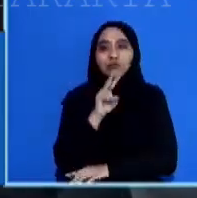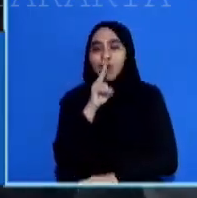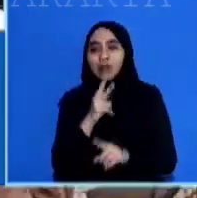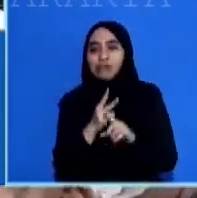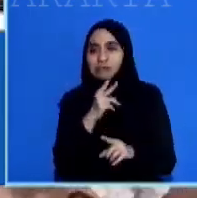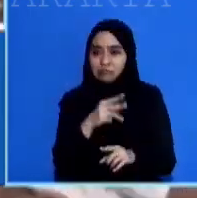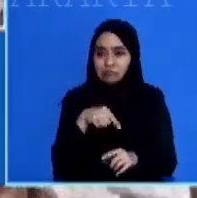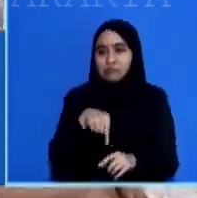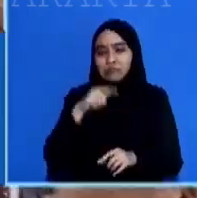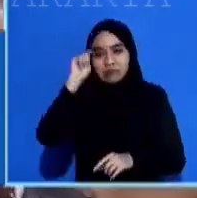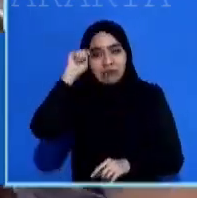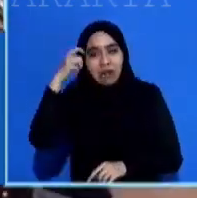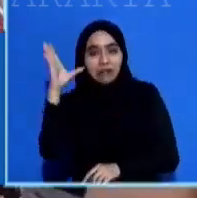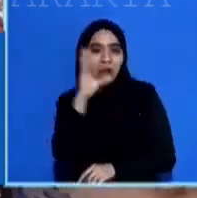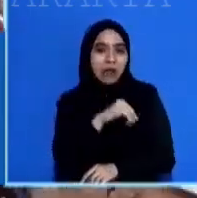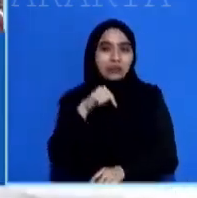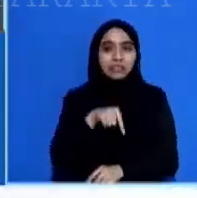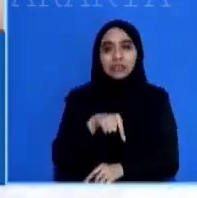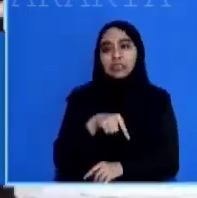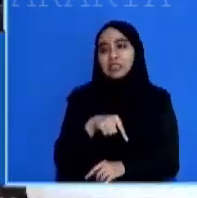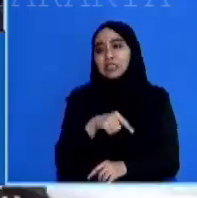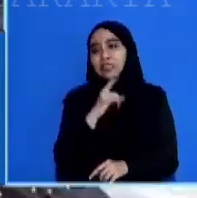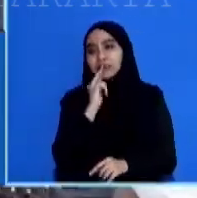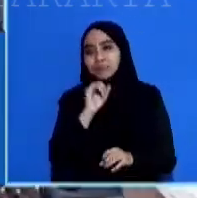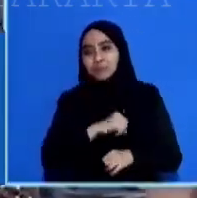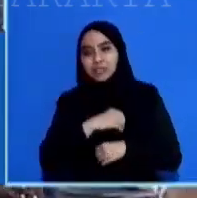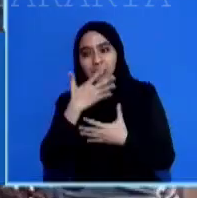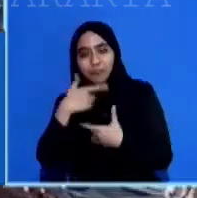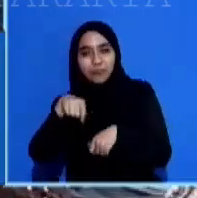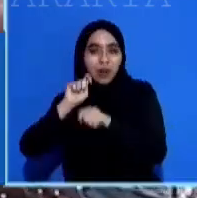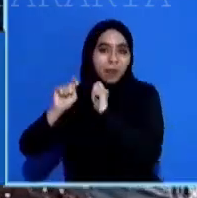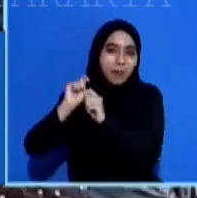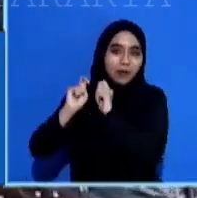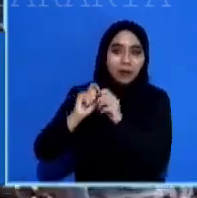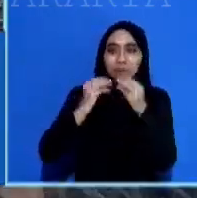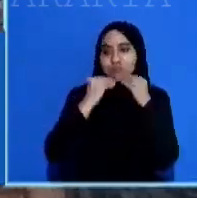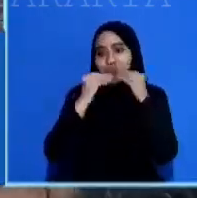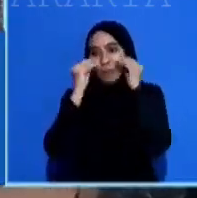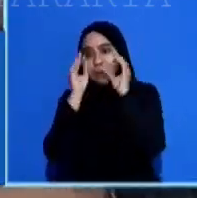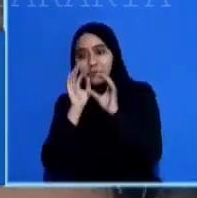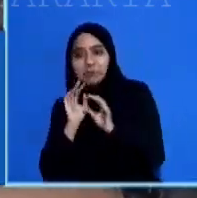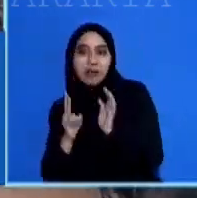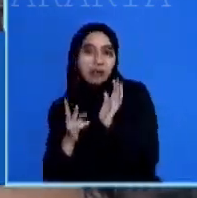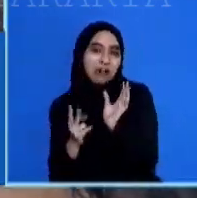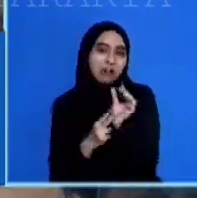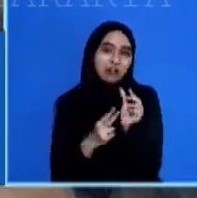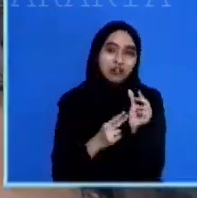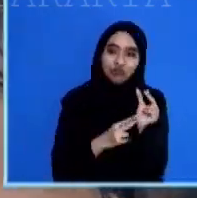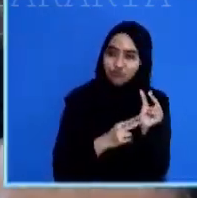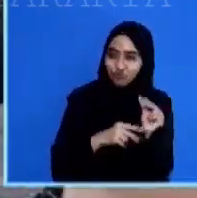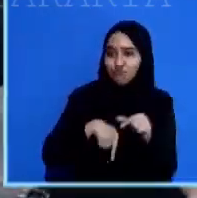memperingati hari besar agama Islam yaitu idulad Maulid Nabi Muhammad Sallallahu Alaihi Wasallam dan Idul